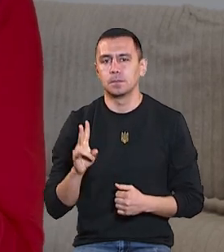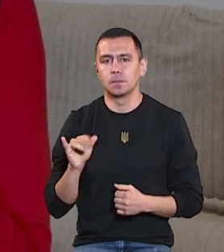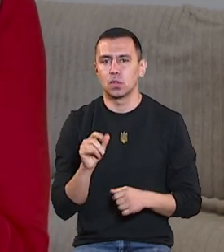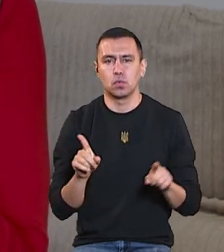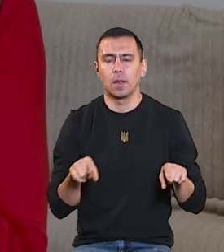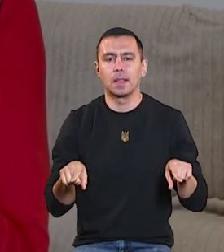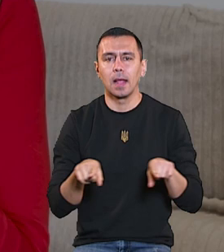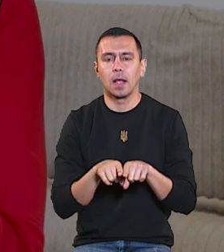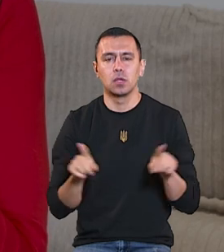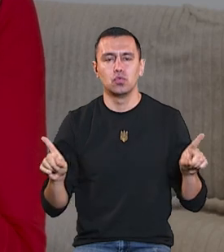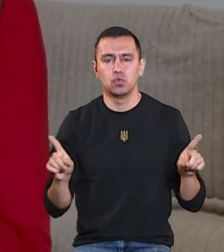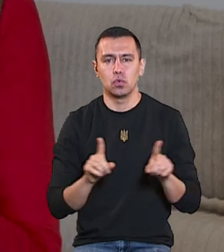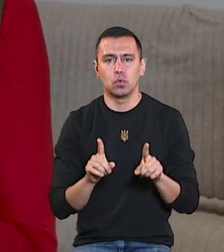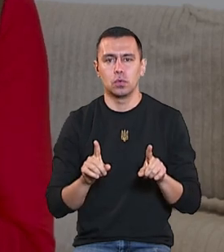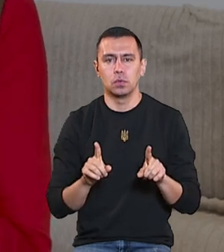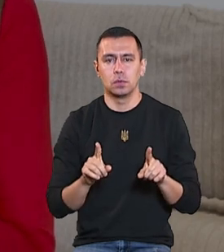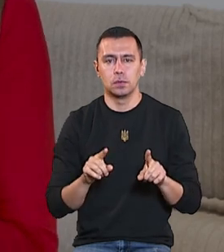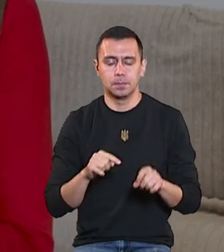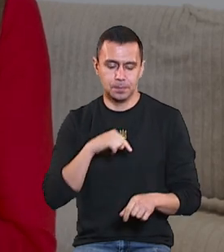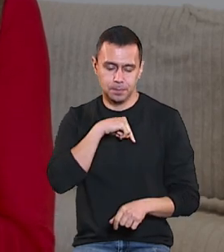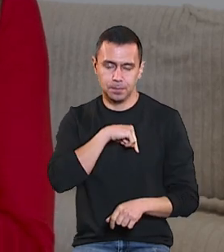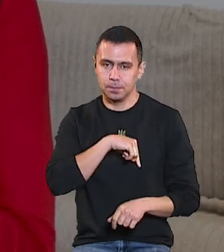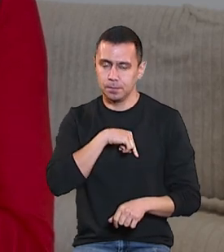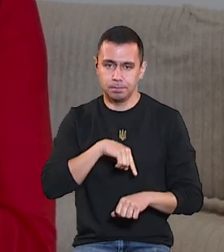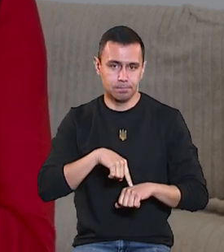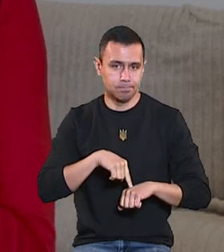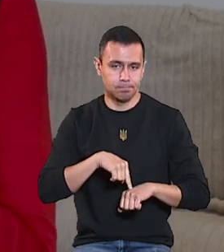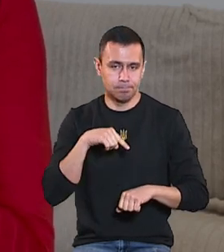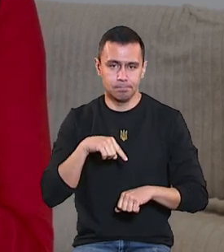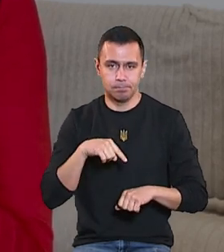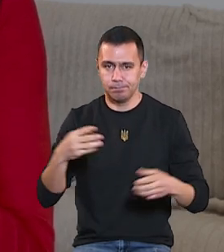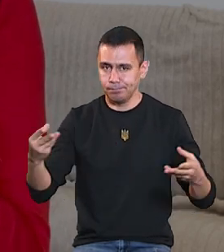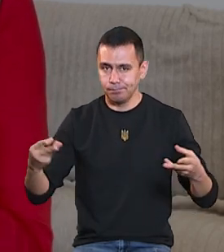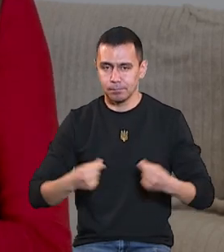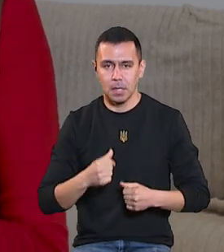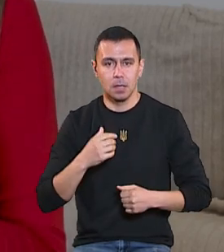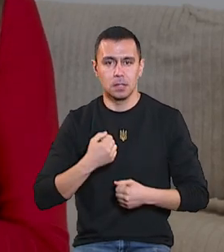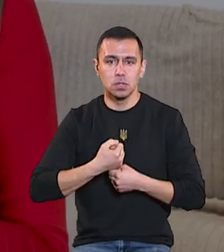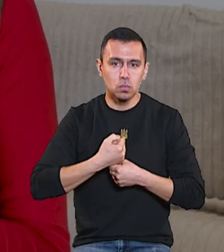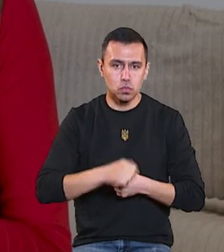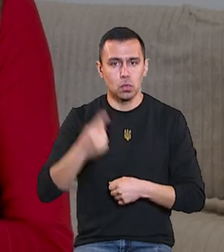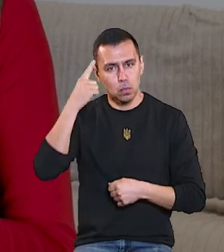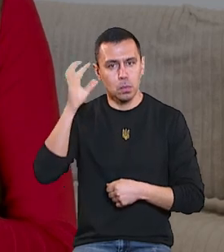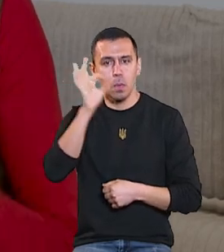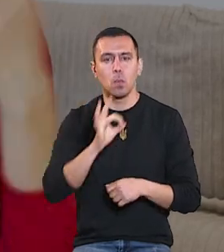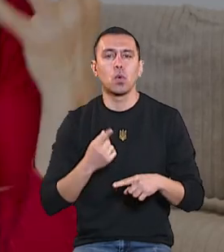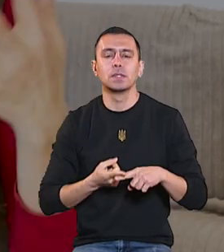щось таке, що до глибини душі вразило і примусило думати про це